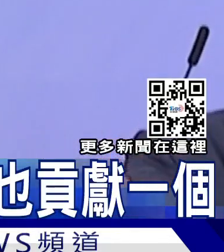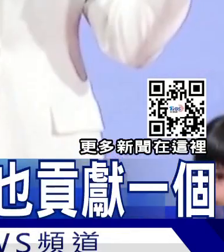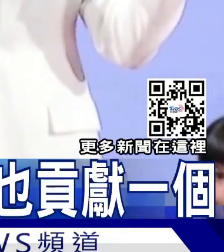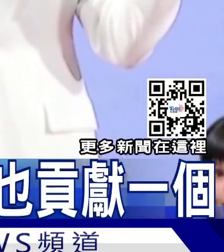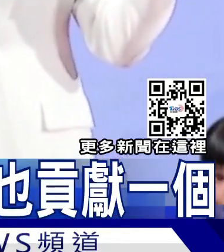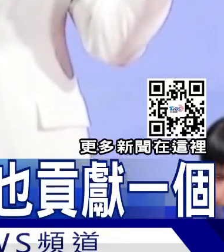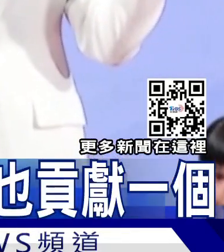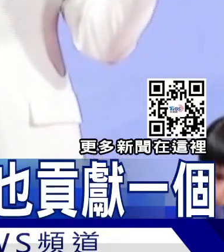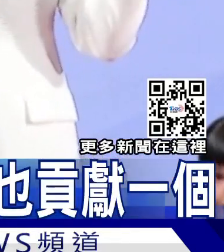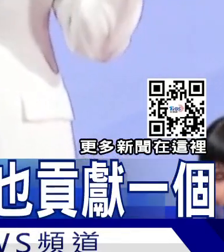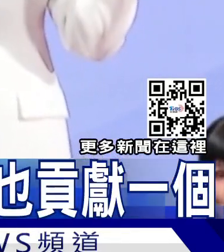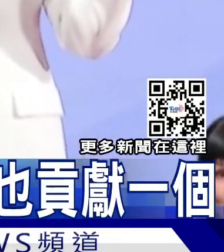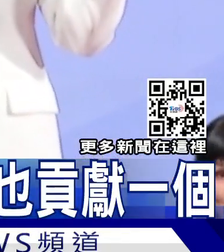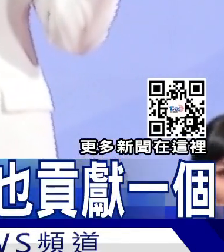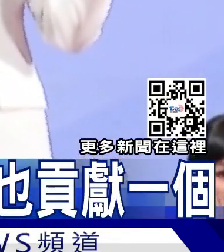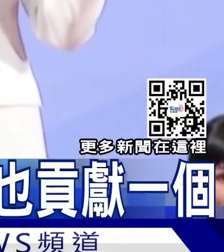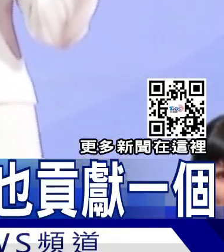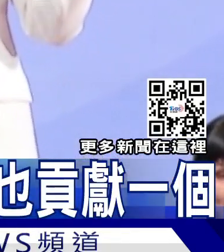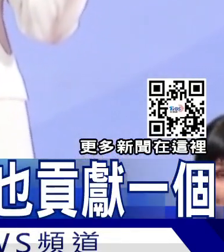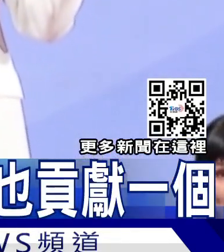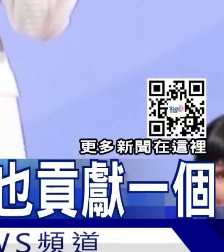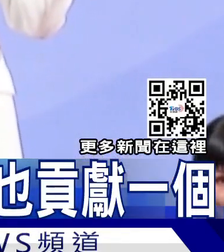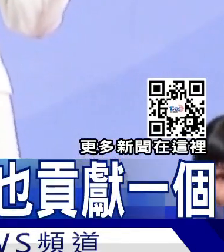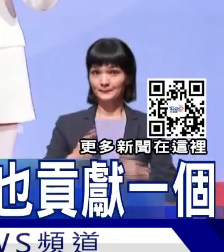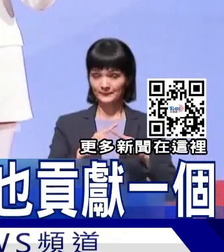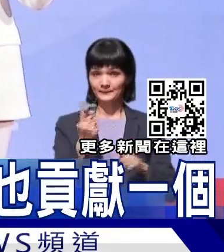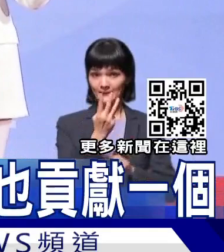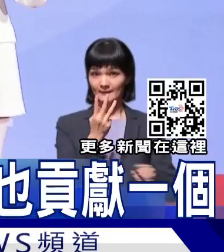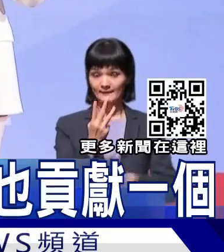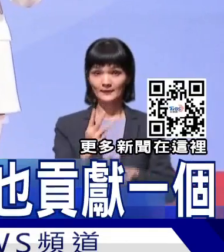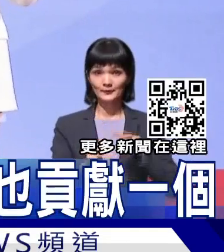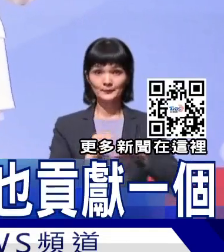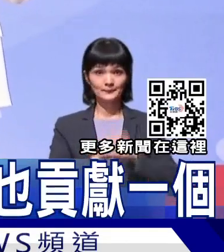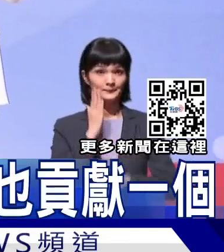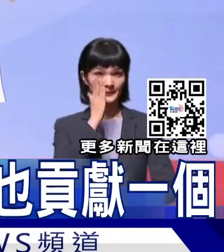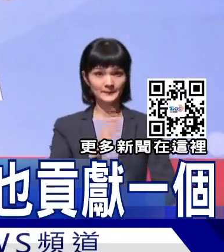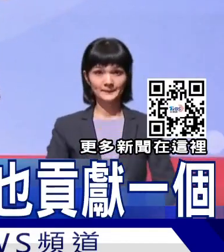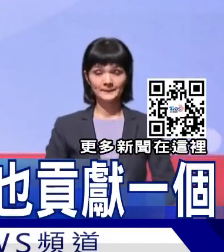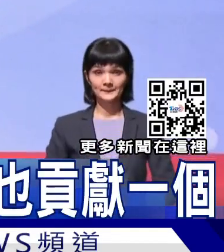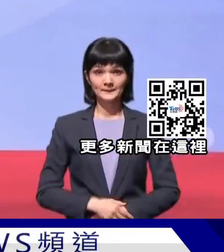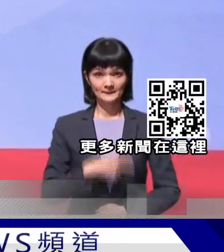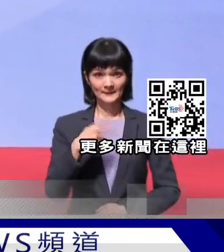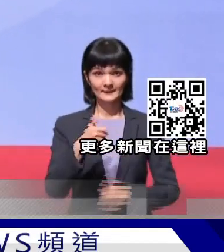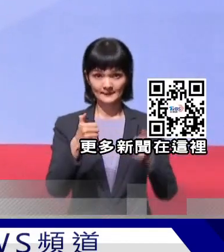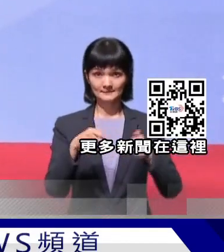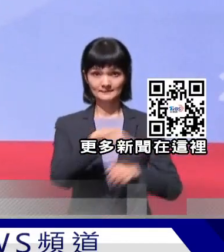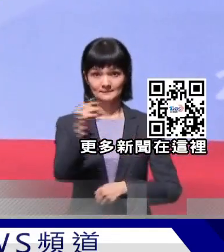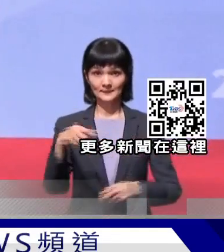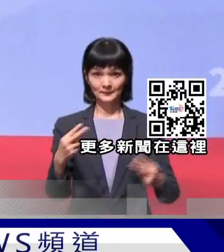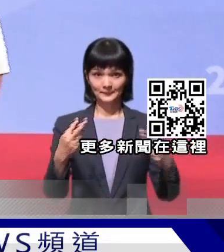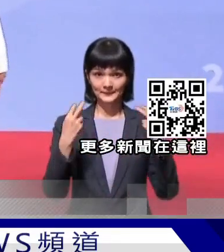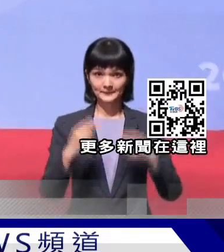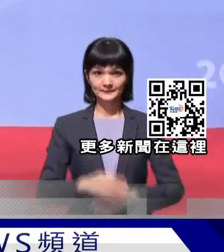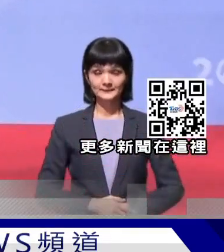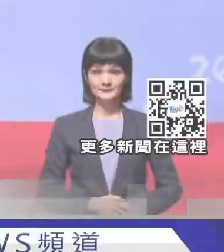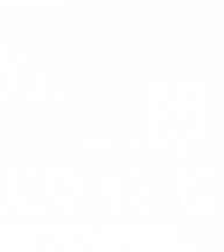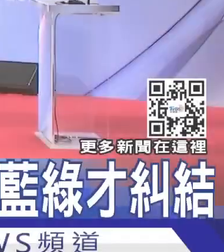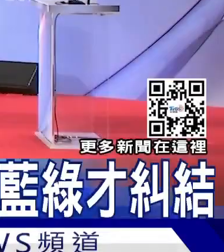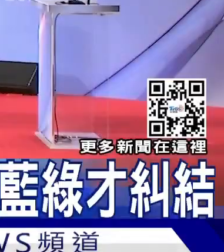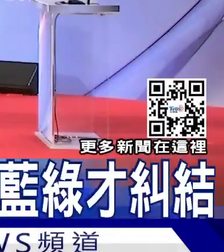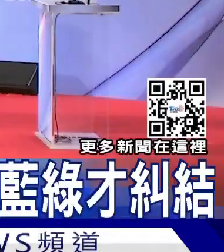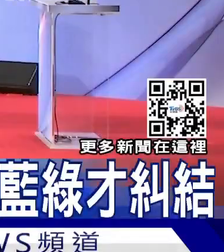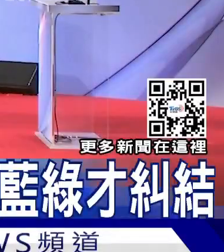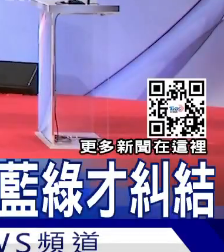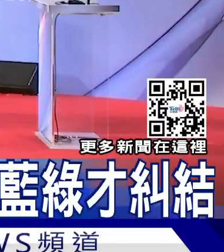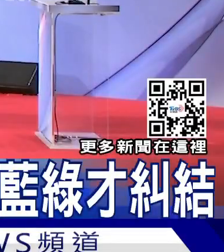珊珊左右都比出33，三人眼神动作从头到尾没交集。体育新闻黄少平、林佳慧台北采访报道。 说